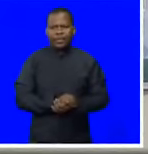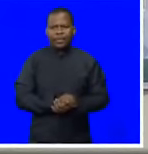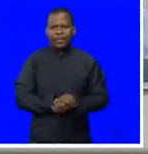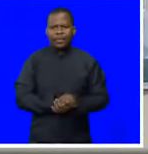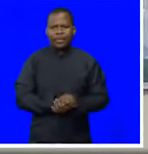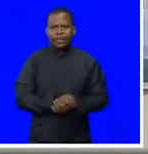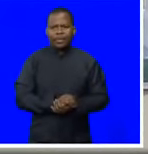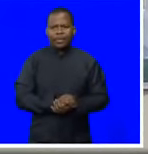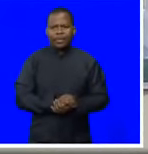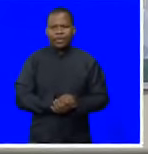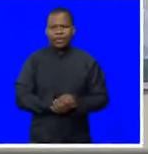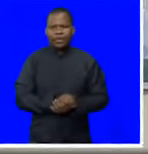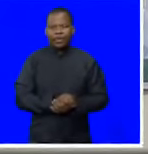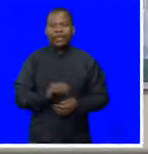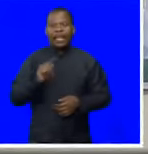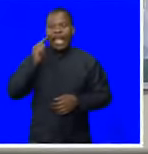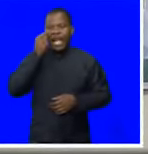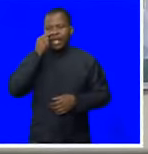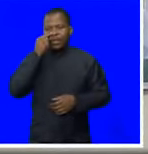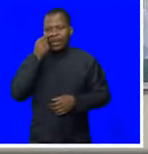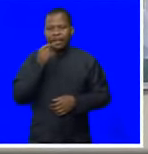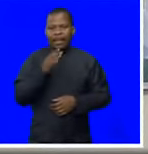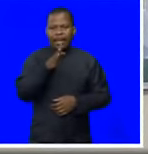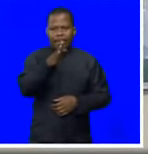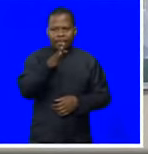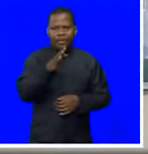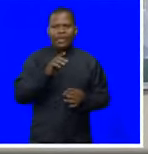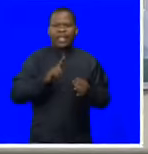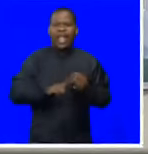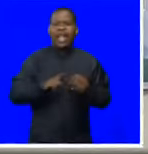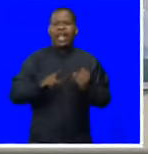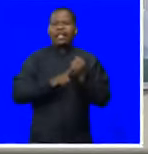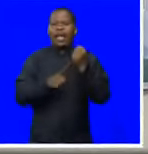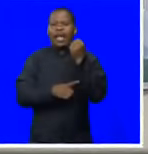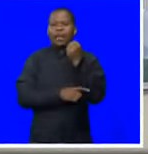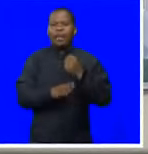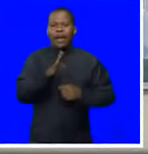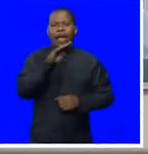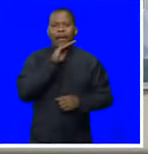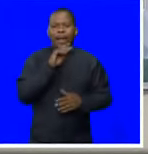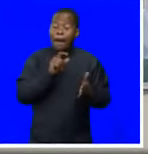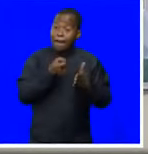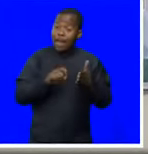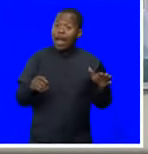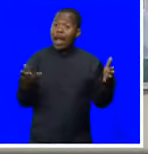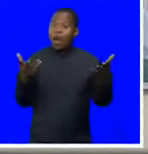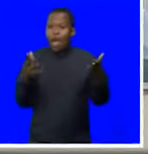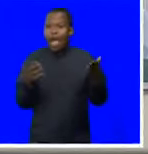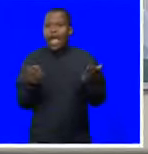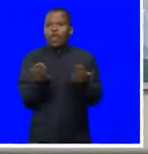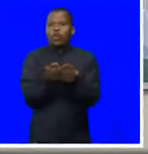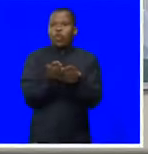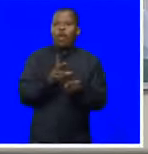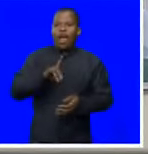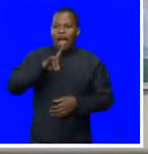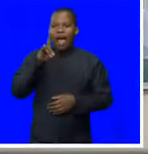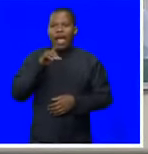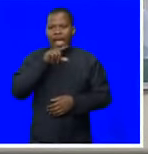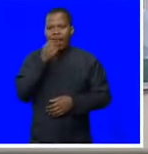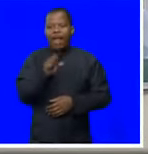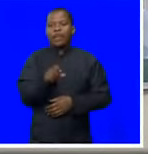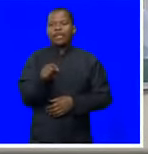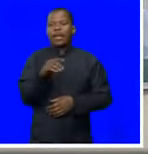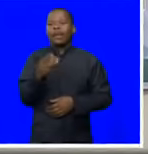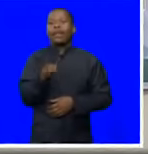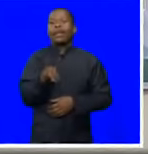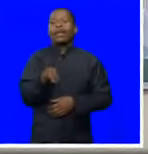enhloko hovisi nasesitwashini batawumikise batabe bona babhalela St Mark's High School